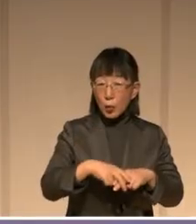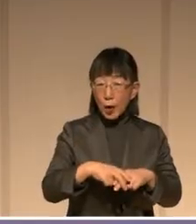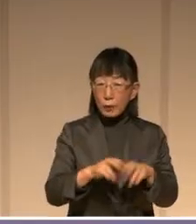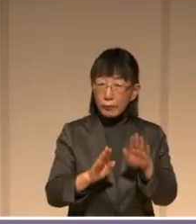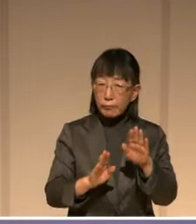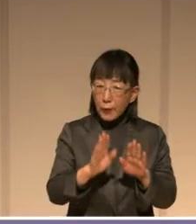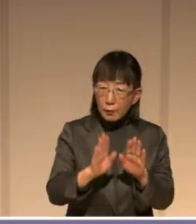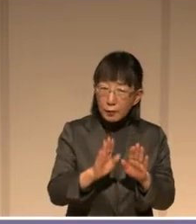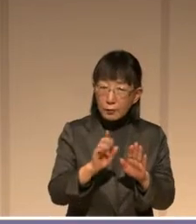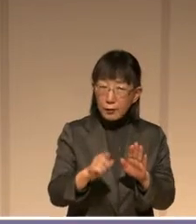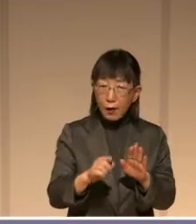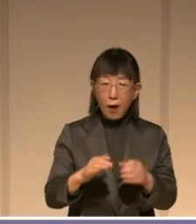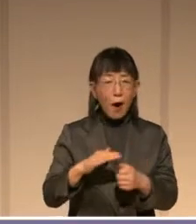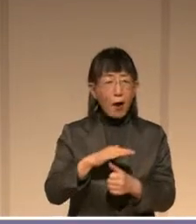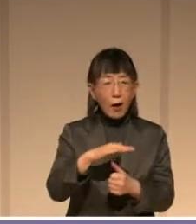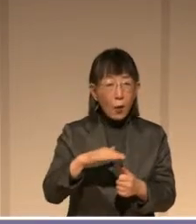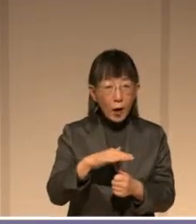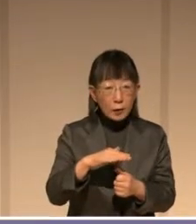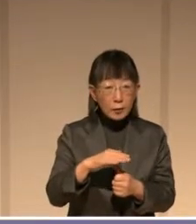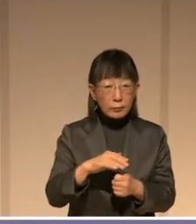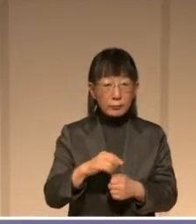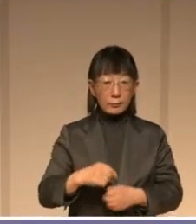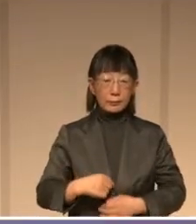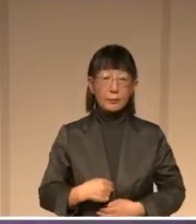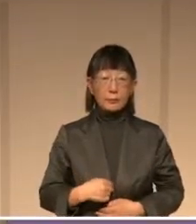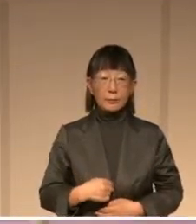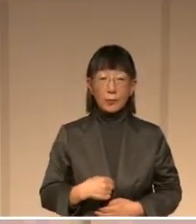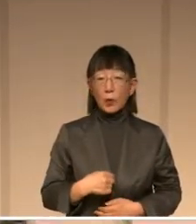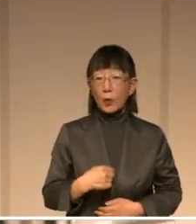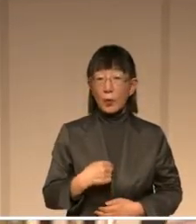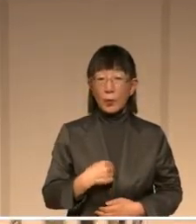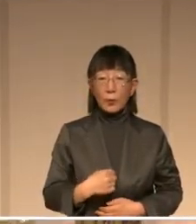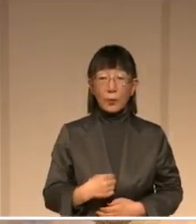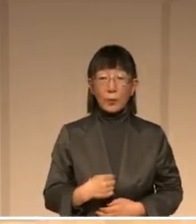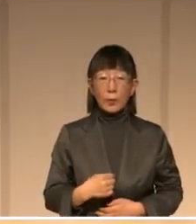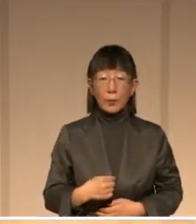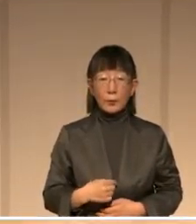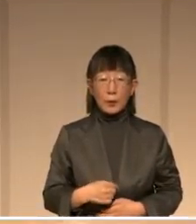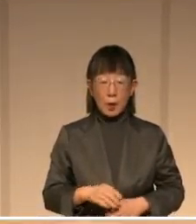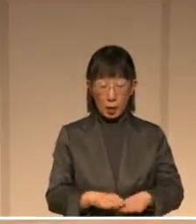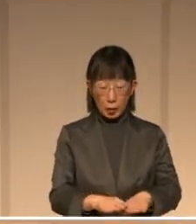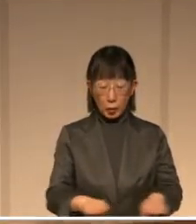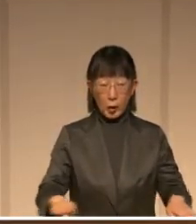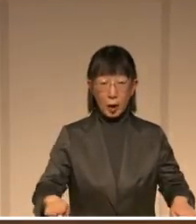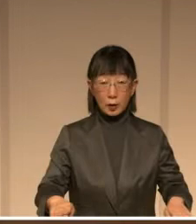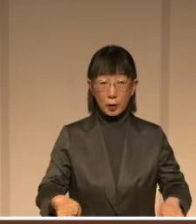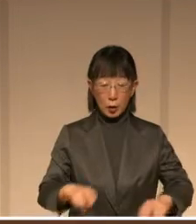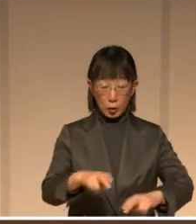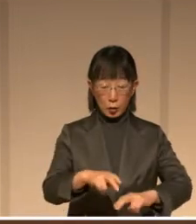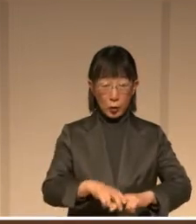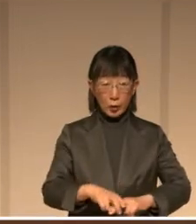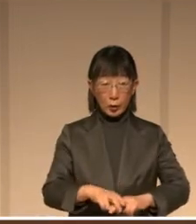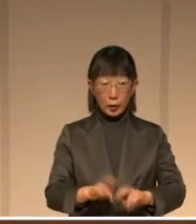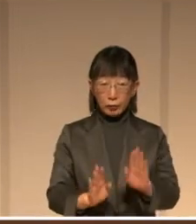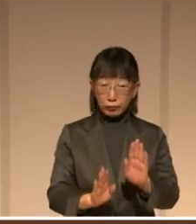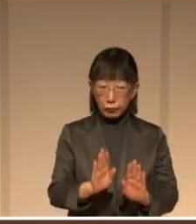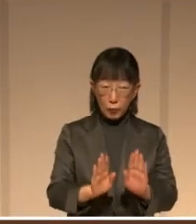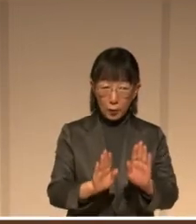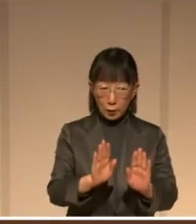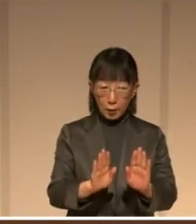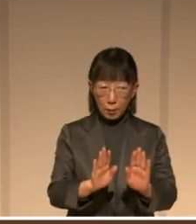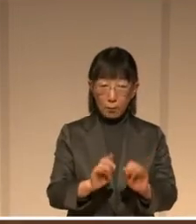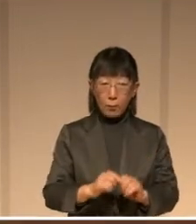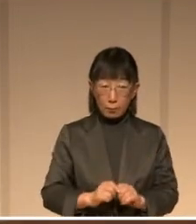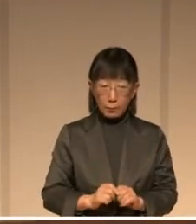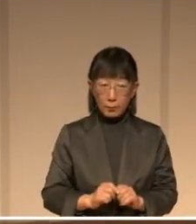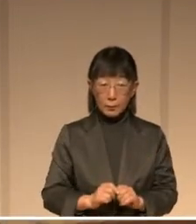僕の江藤タンス4さあとしての一番良い差ってわかるんですけど床でつくる座っている姿ってのがいましてはい行為六甲